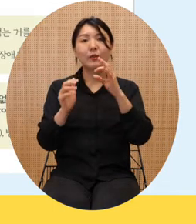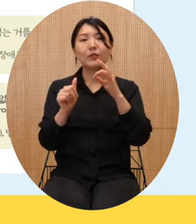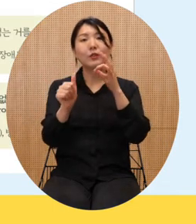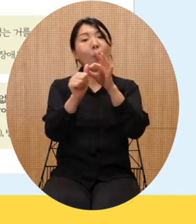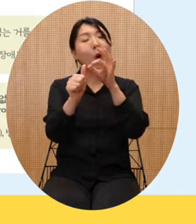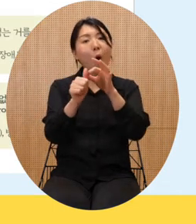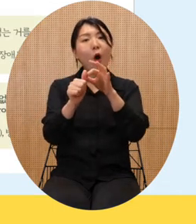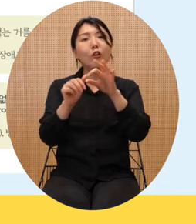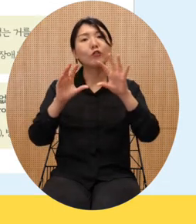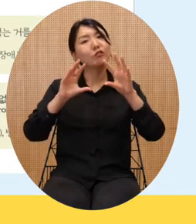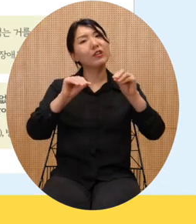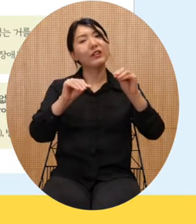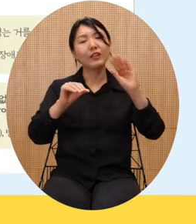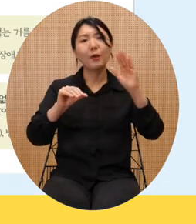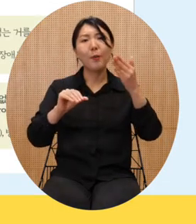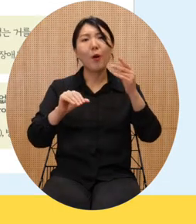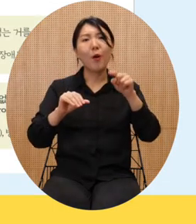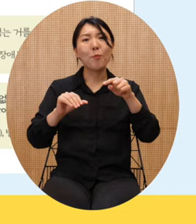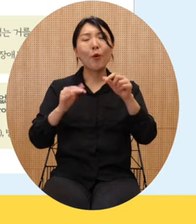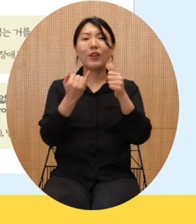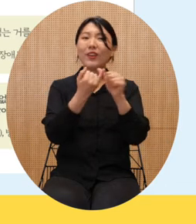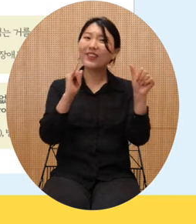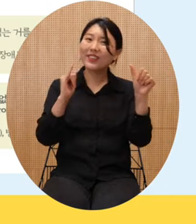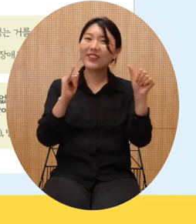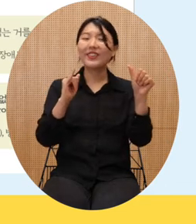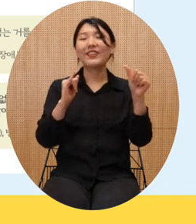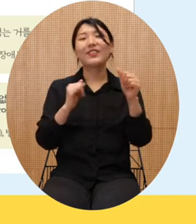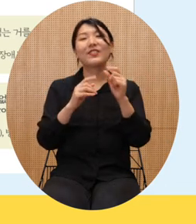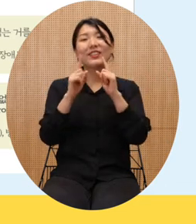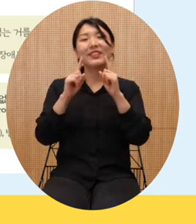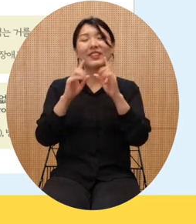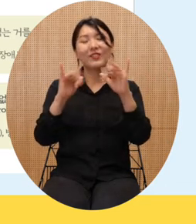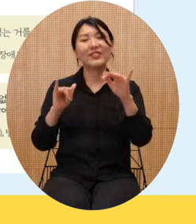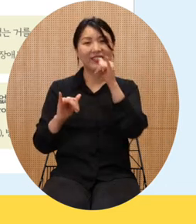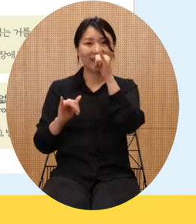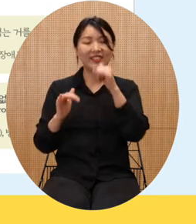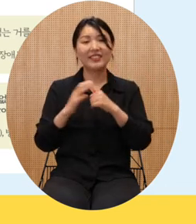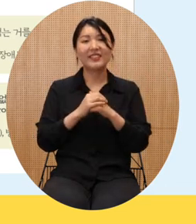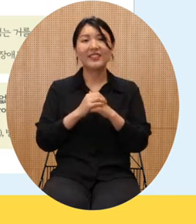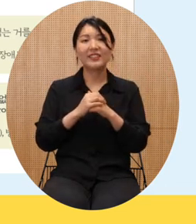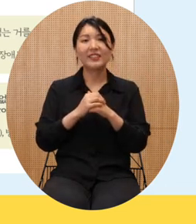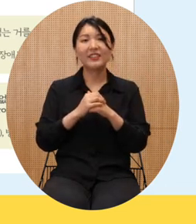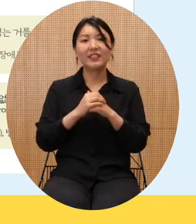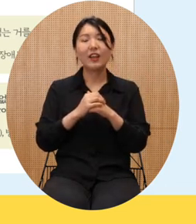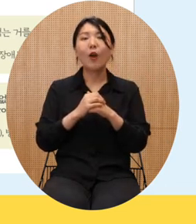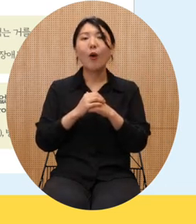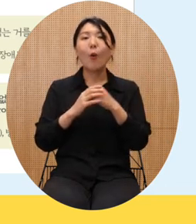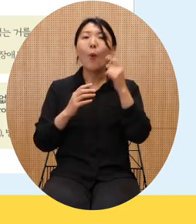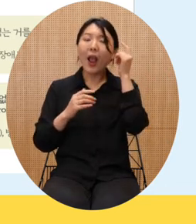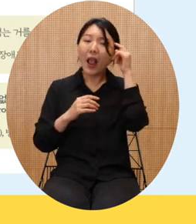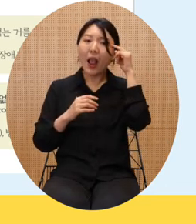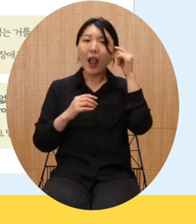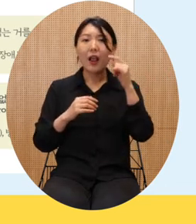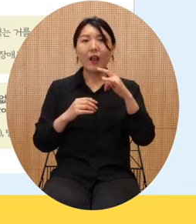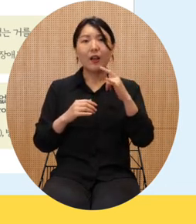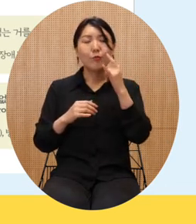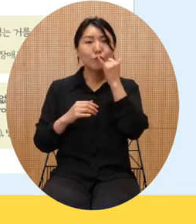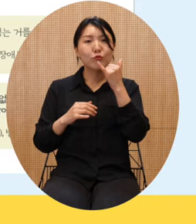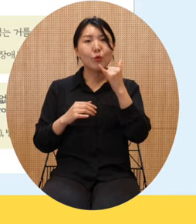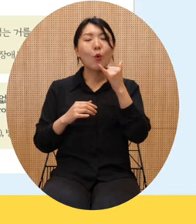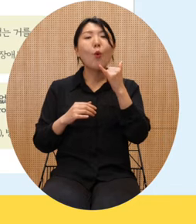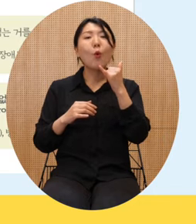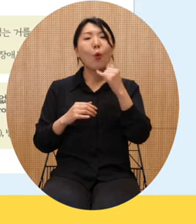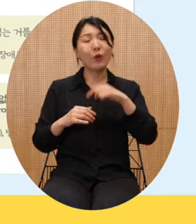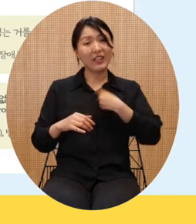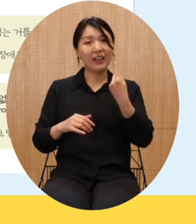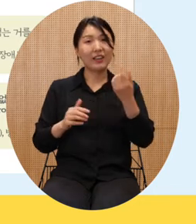계속 말씀드렸던 것처럼 시흥형 주거비 지원이 중단되면 뭐 이혼해야죠. 아주 극단적으로 그렇게 말씀하시는 분도